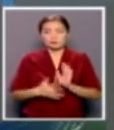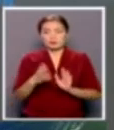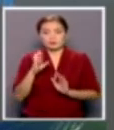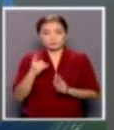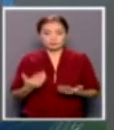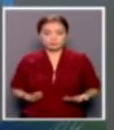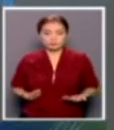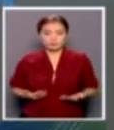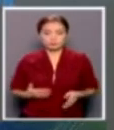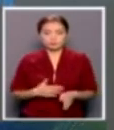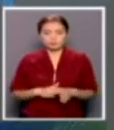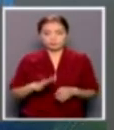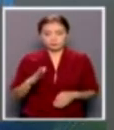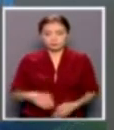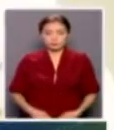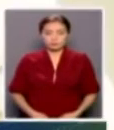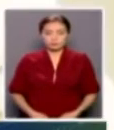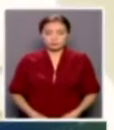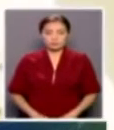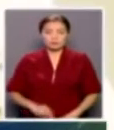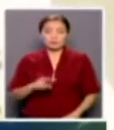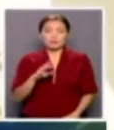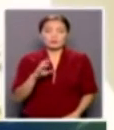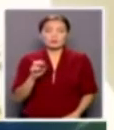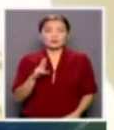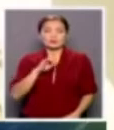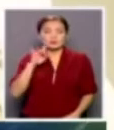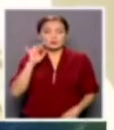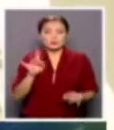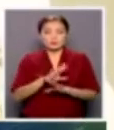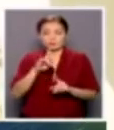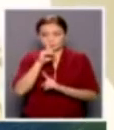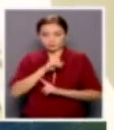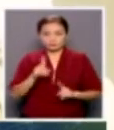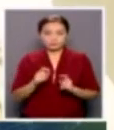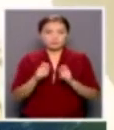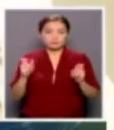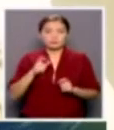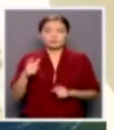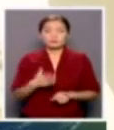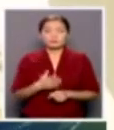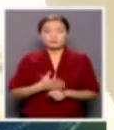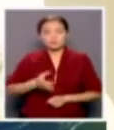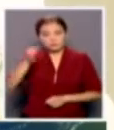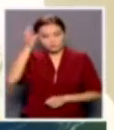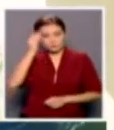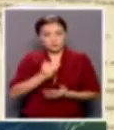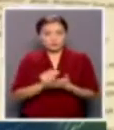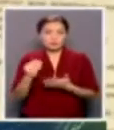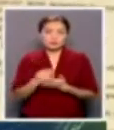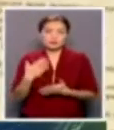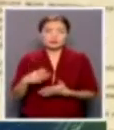болса. 85-те жүр ғой талай ақын жазушылар. Жумекен қазақ поэзиясына ерекше құбылса келген ақын. Зиялы қауым жоғары